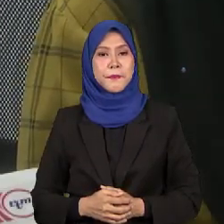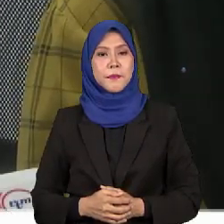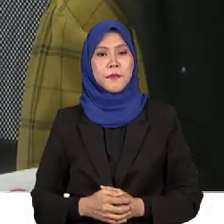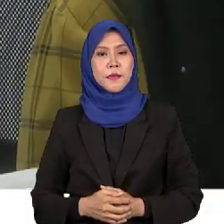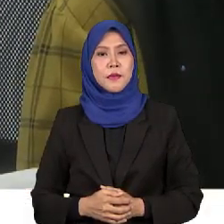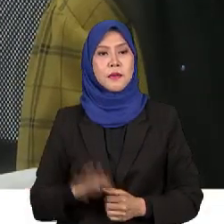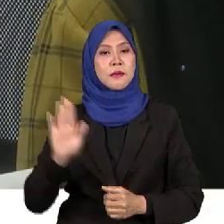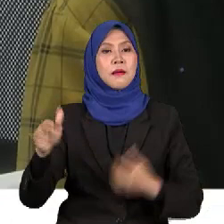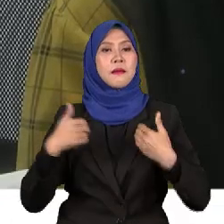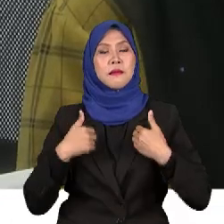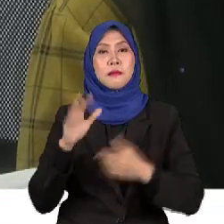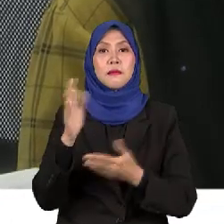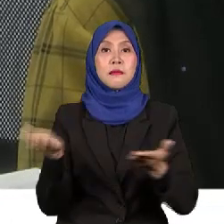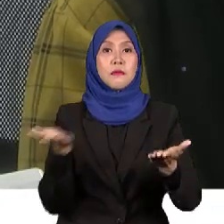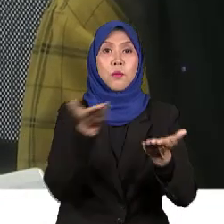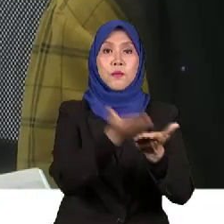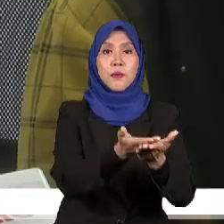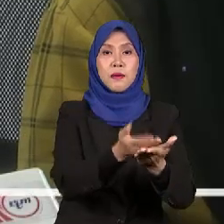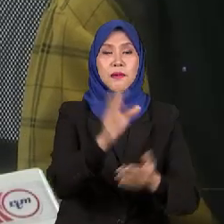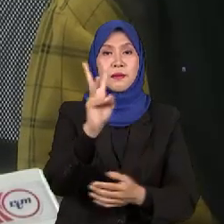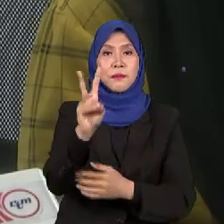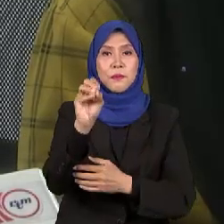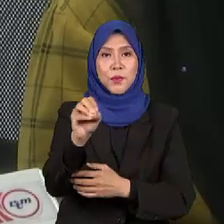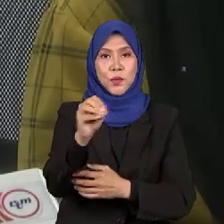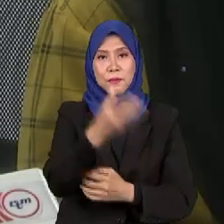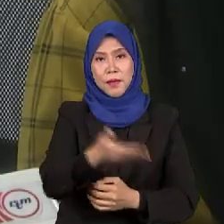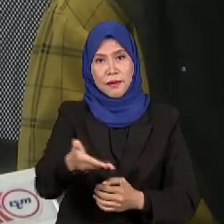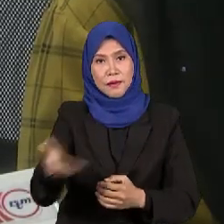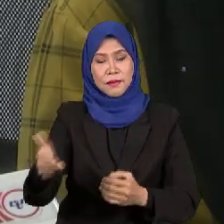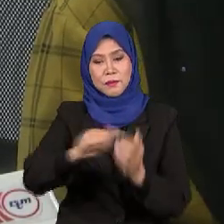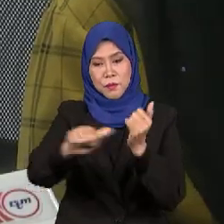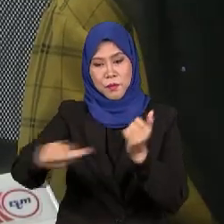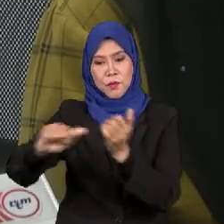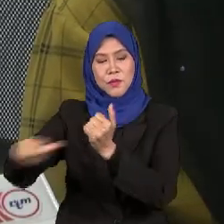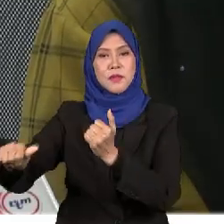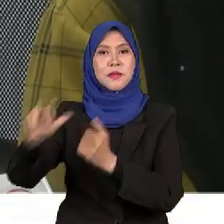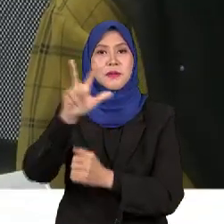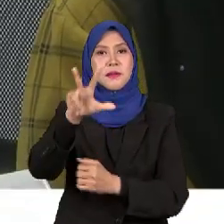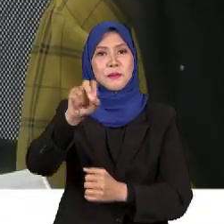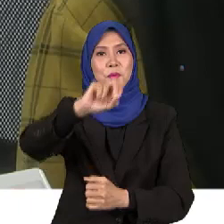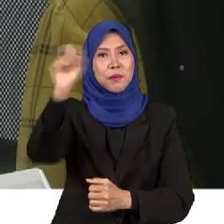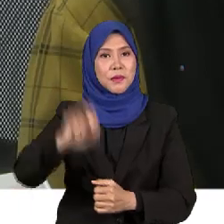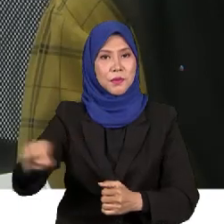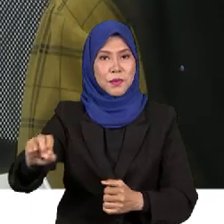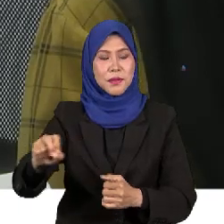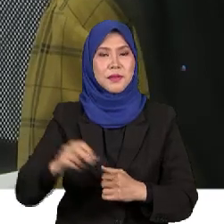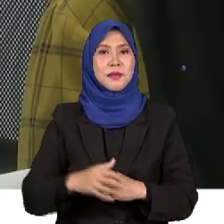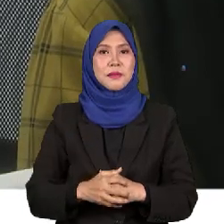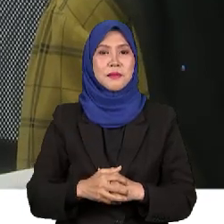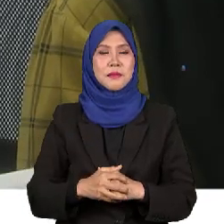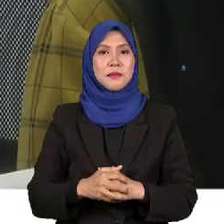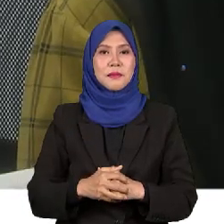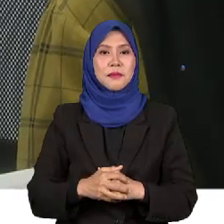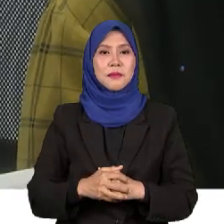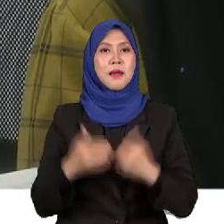60 item ya untuk di yang dipromosikan sehingga 30 pratus dan juga di samping itu